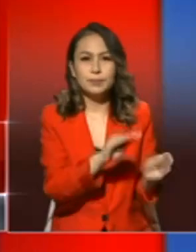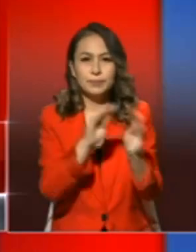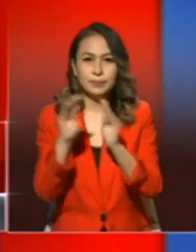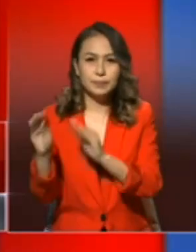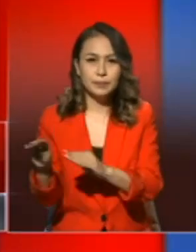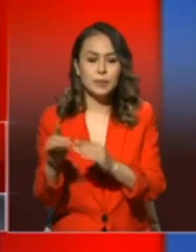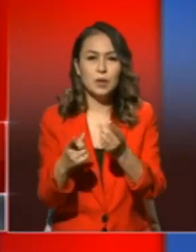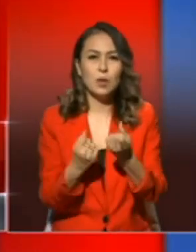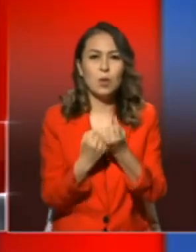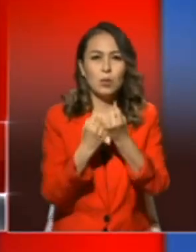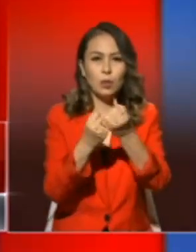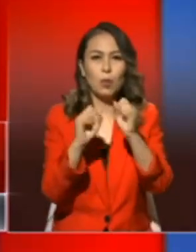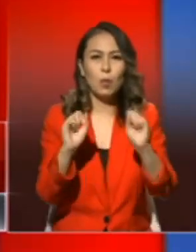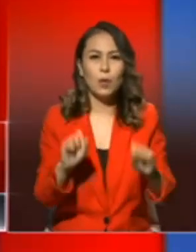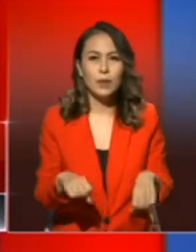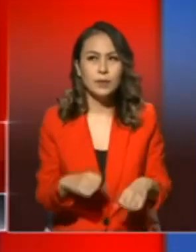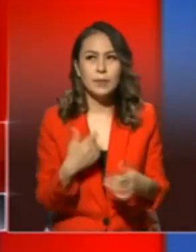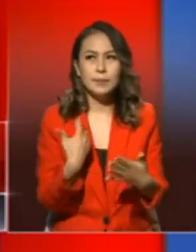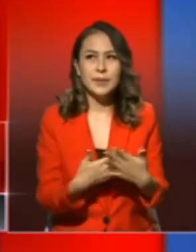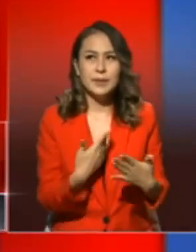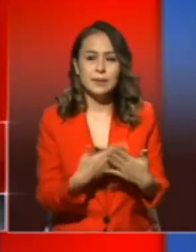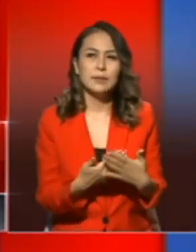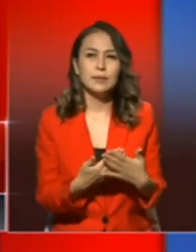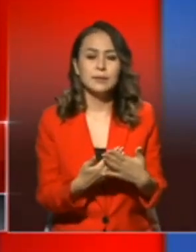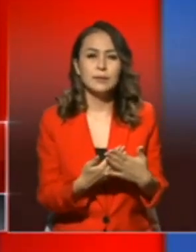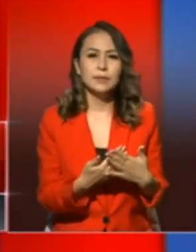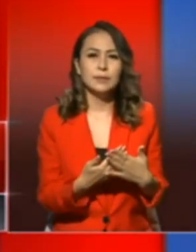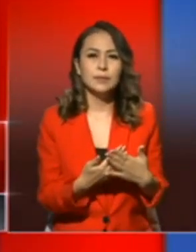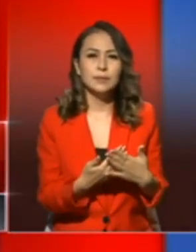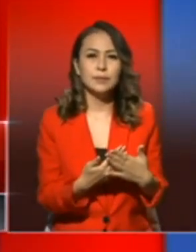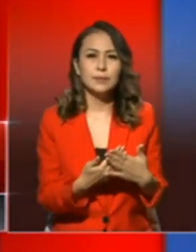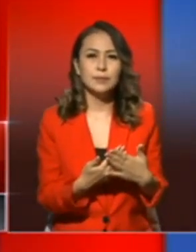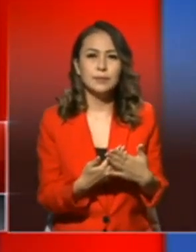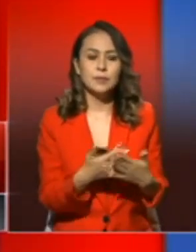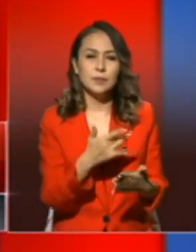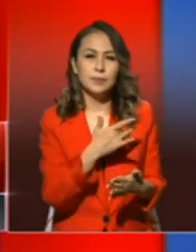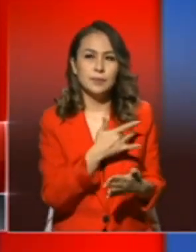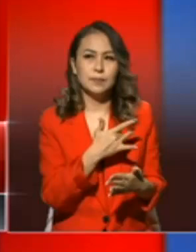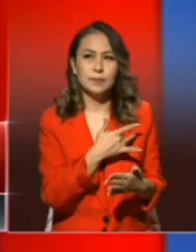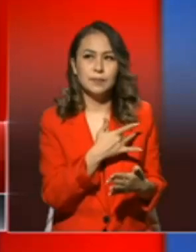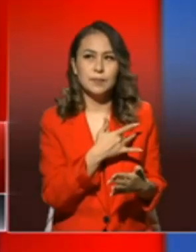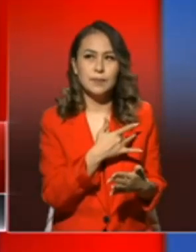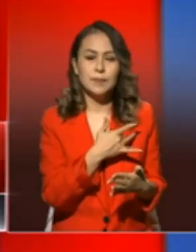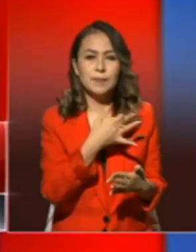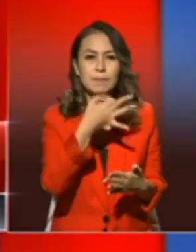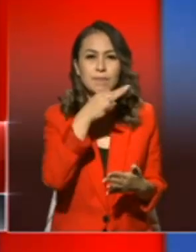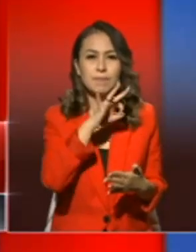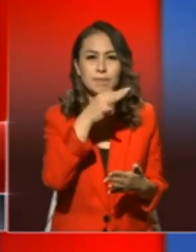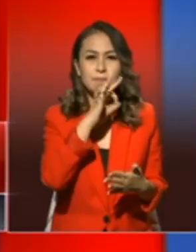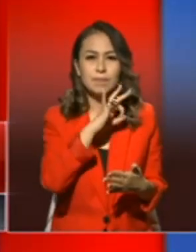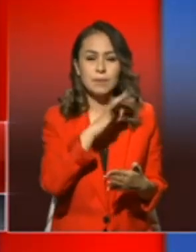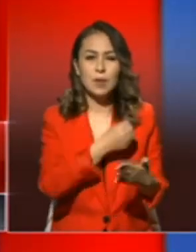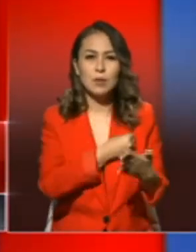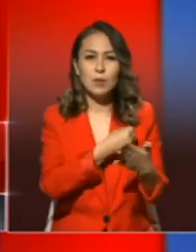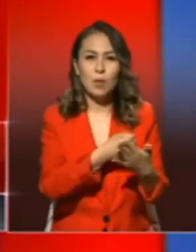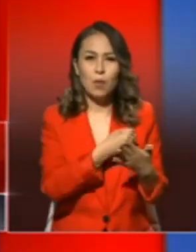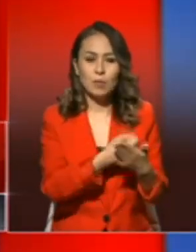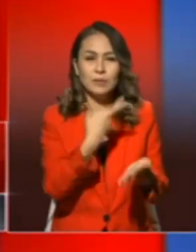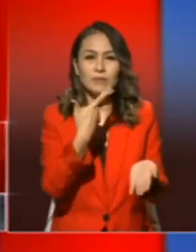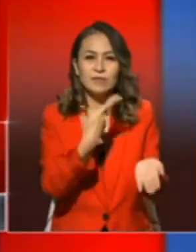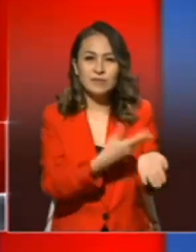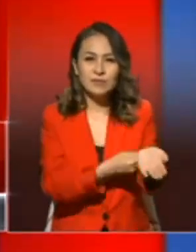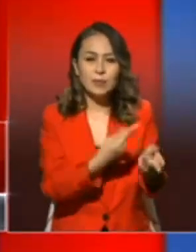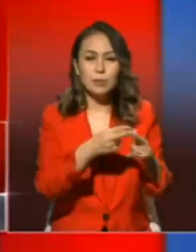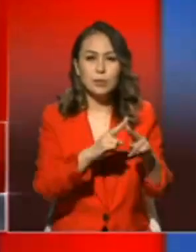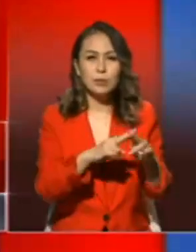механикалық қолдау жағдайында болады. Ол мысалы мына жүрегі не дәрі арқылы соғып тұрады, сосын не